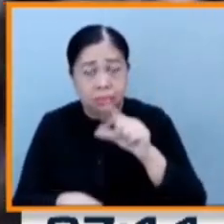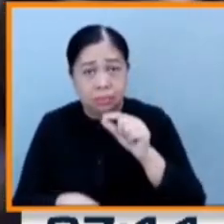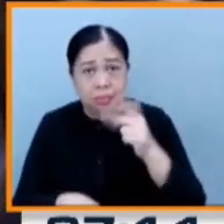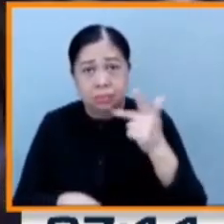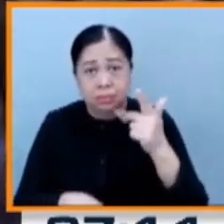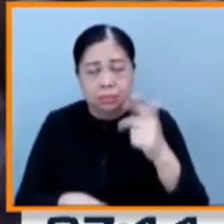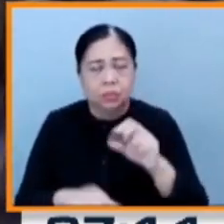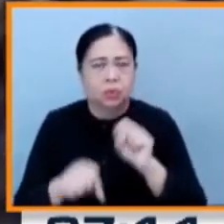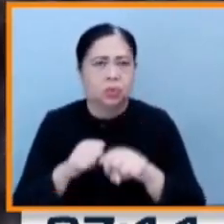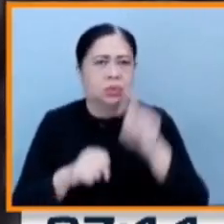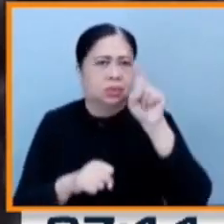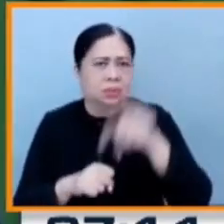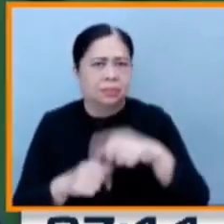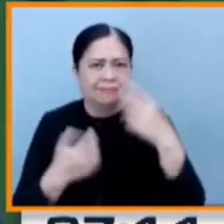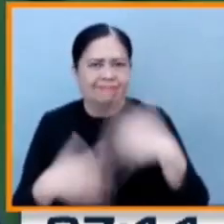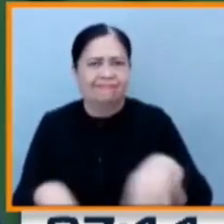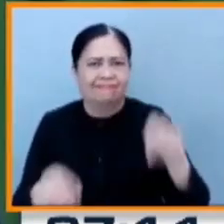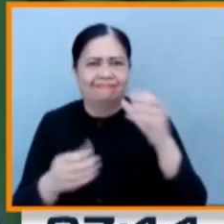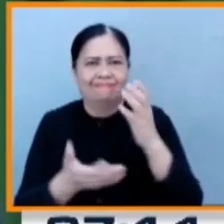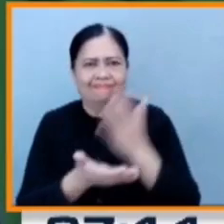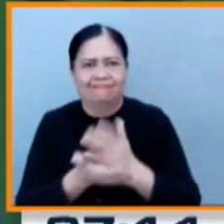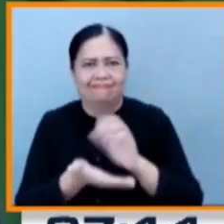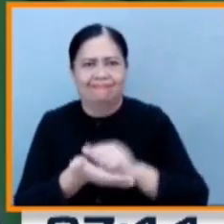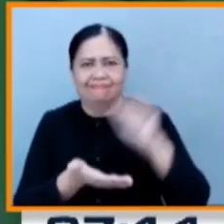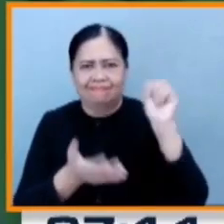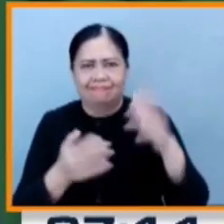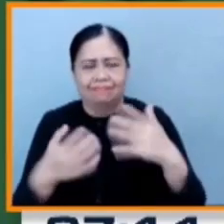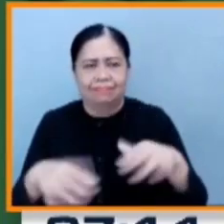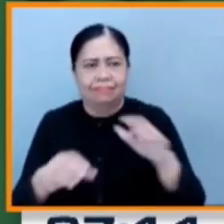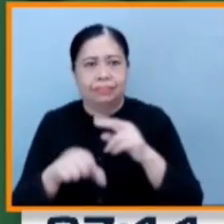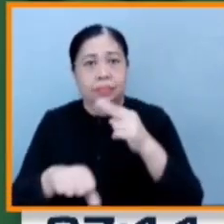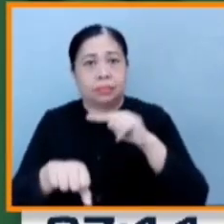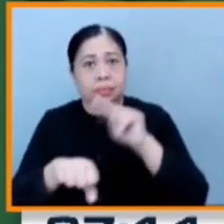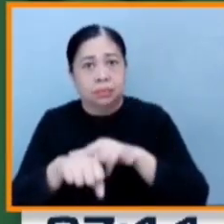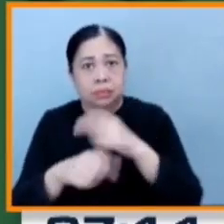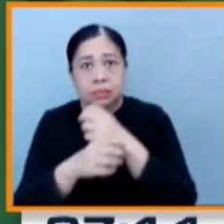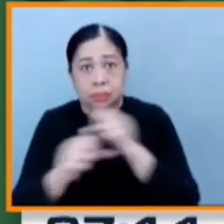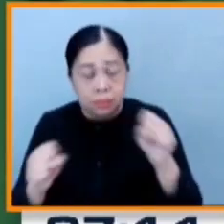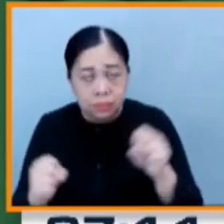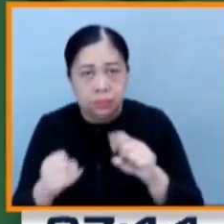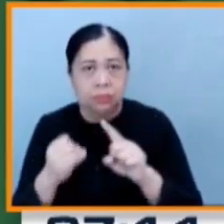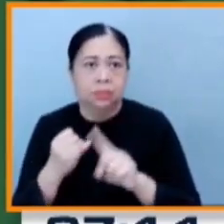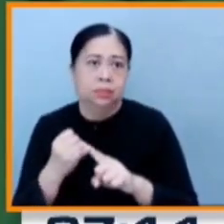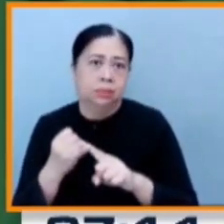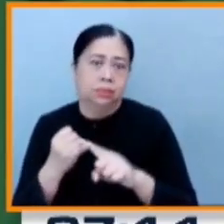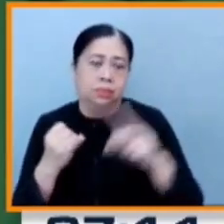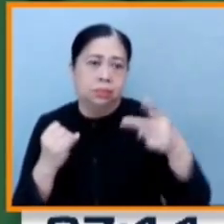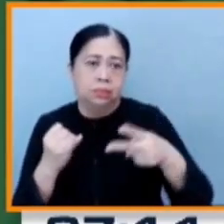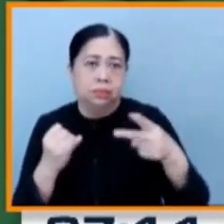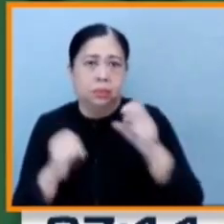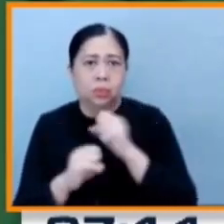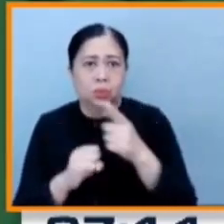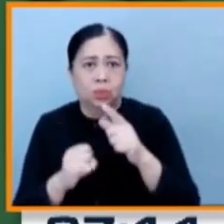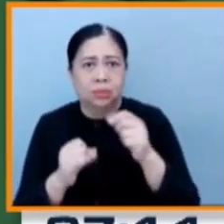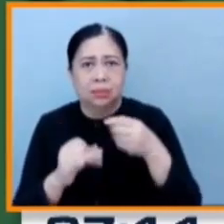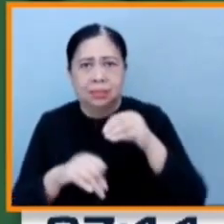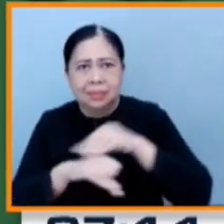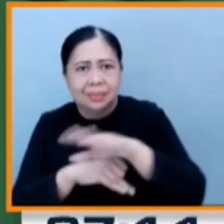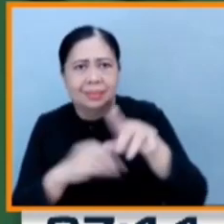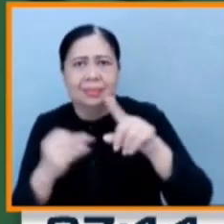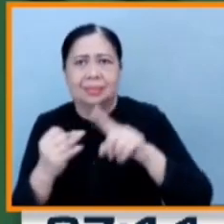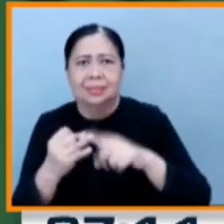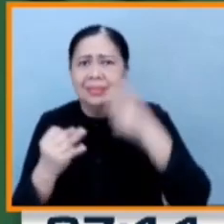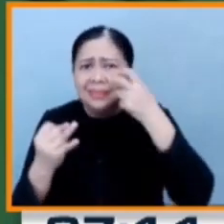dapat ay tuluyan na itong buwagin. National security, Mr. Chairman. Second, social cost. Crimes,